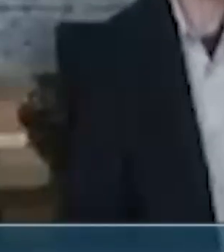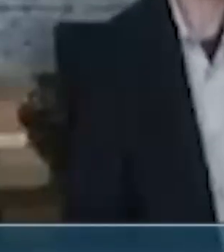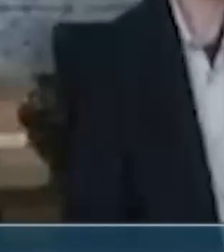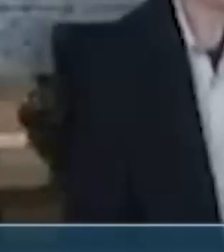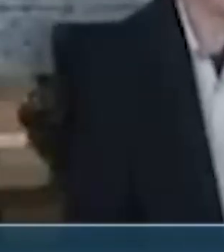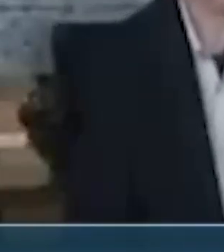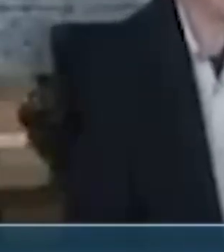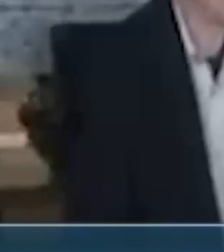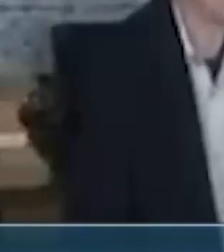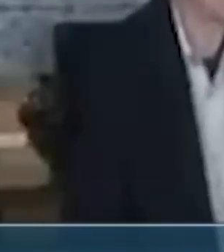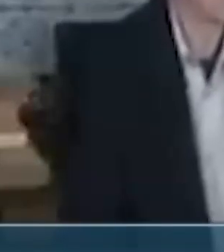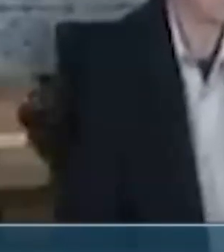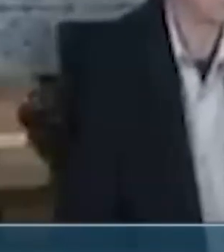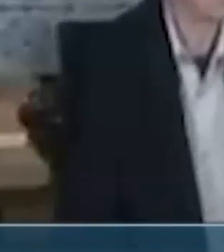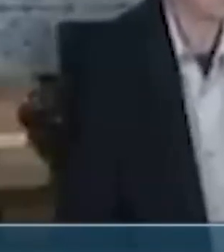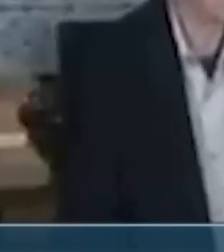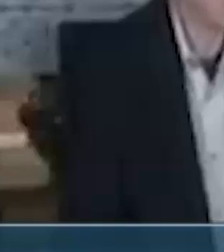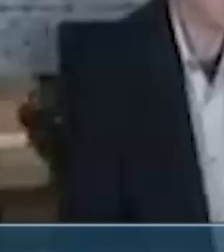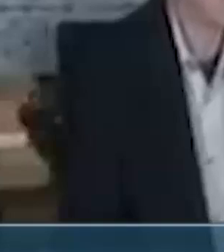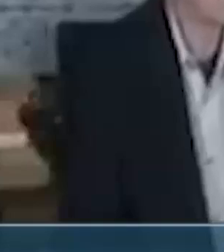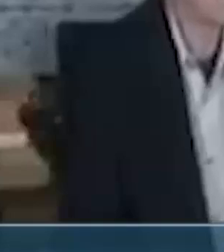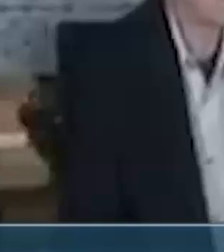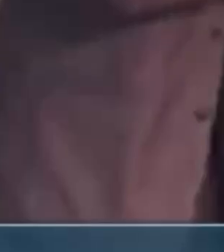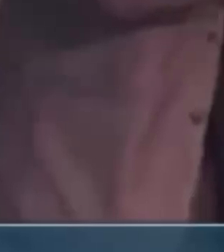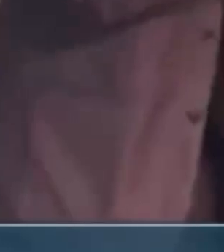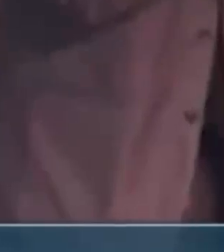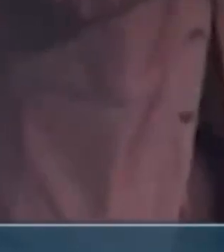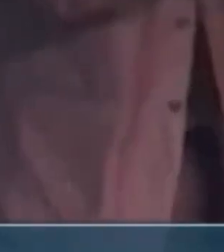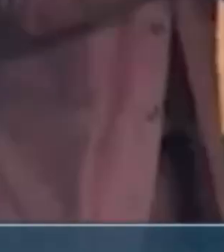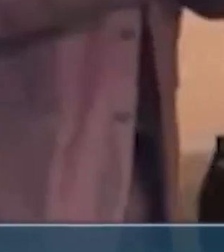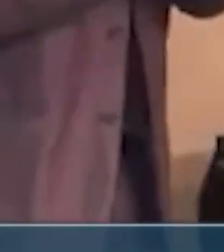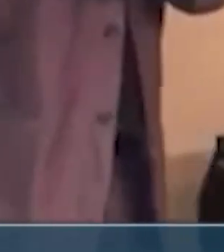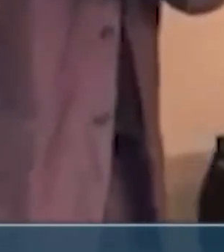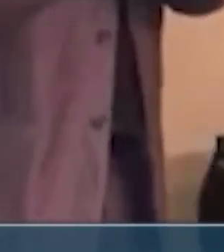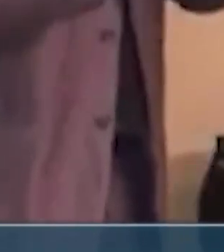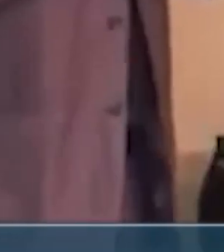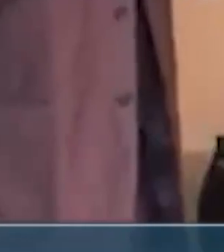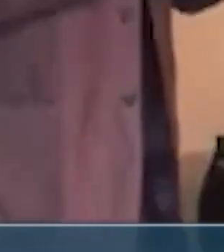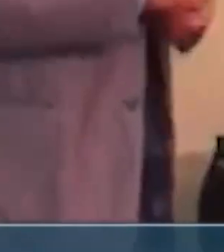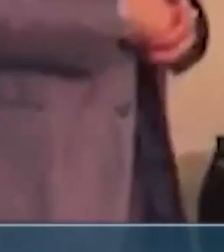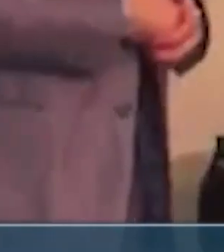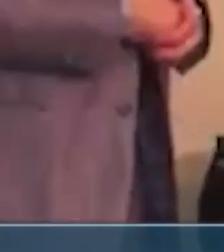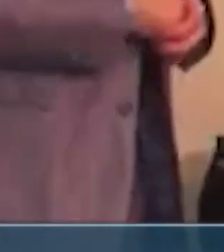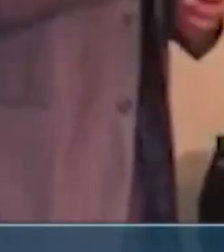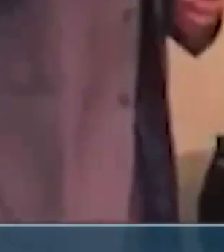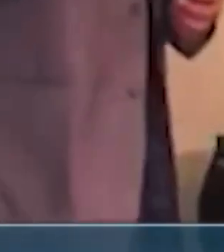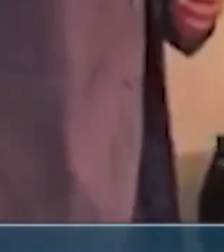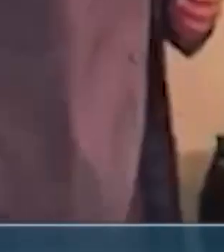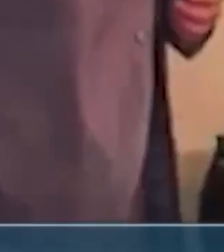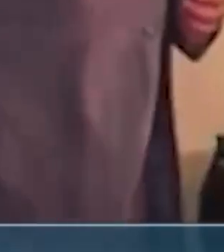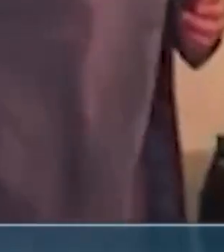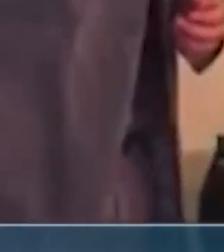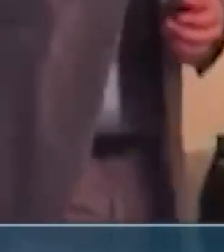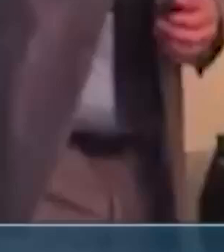ايضا الحرمان اللغوي هذا يواجه كثير من الصنب اللي يكونون في عائله اغلبها سامعين فيكون